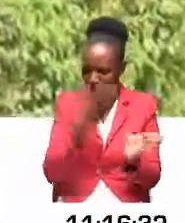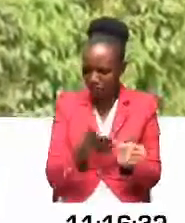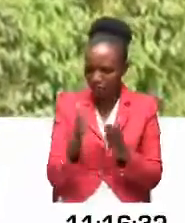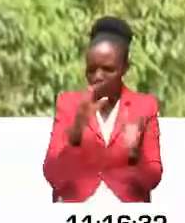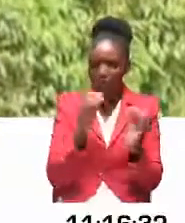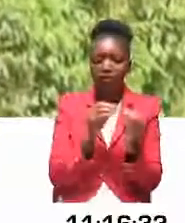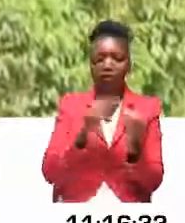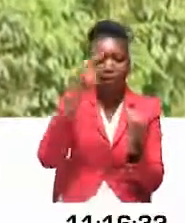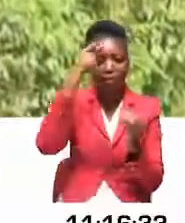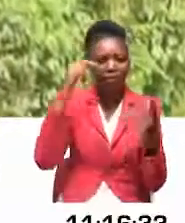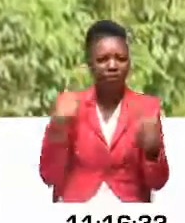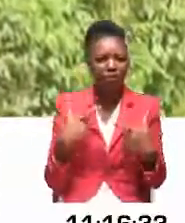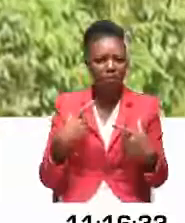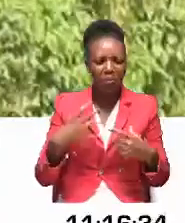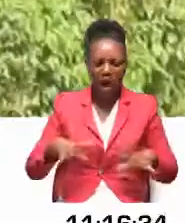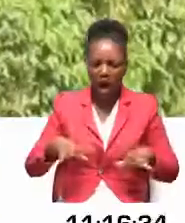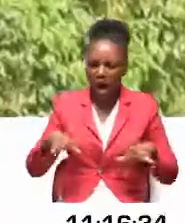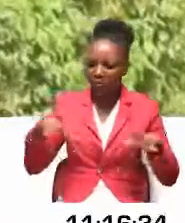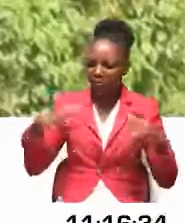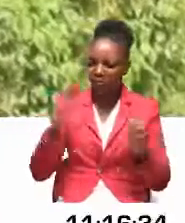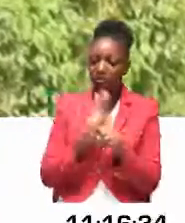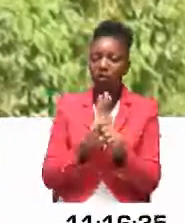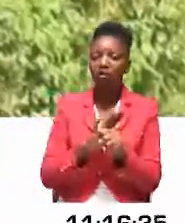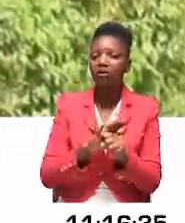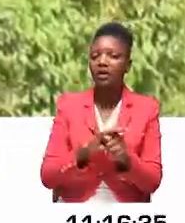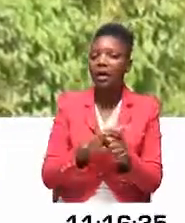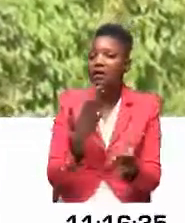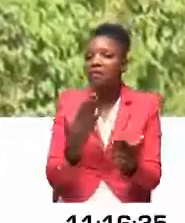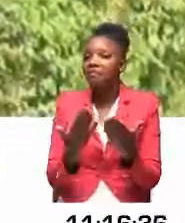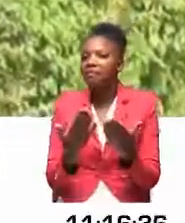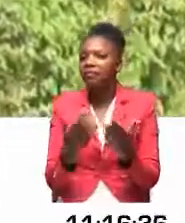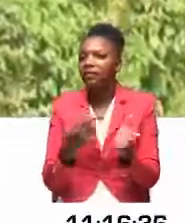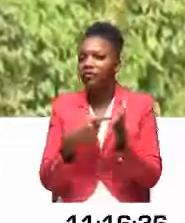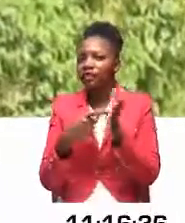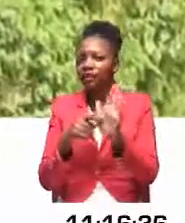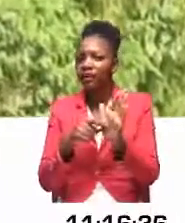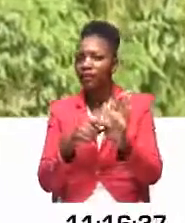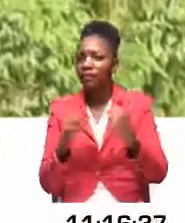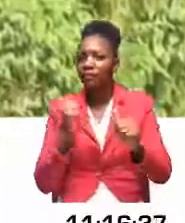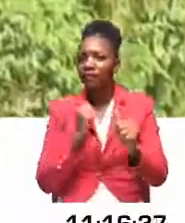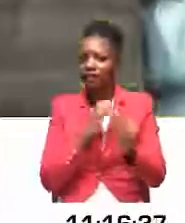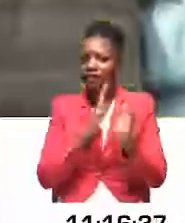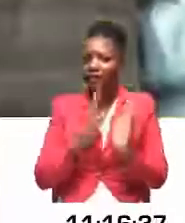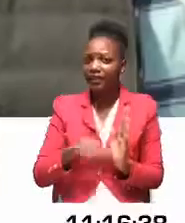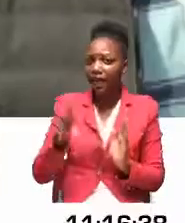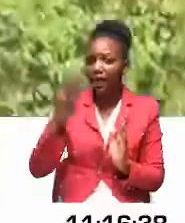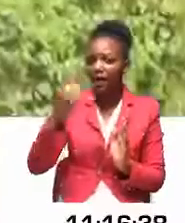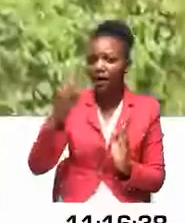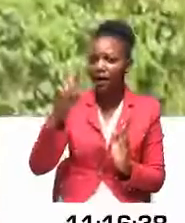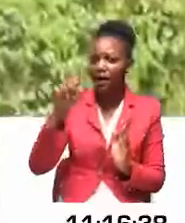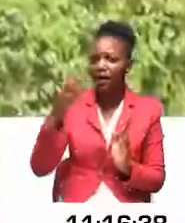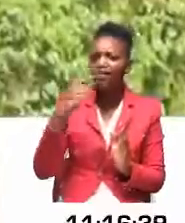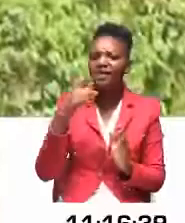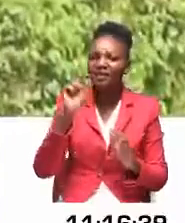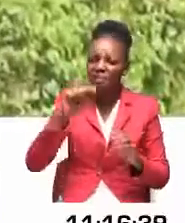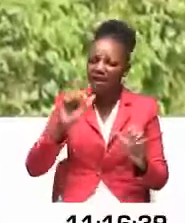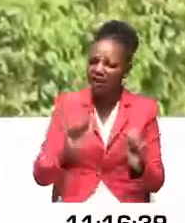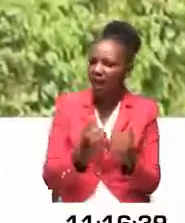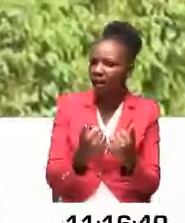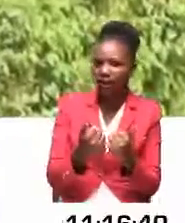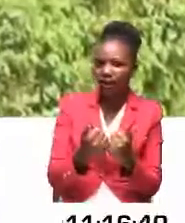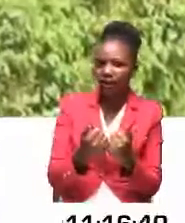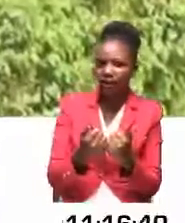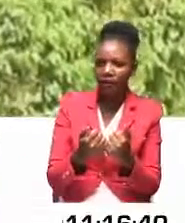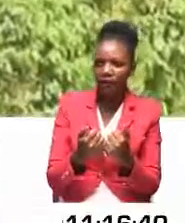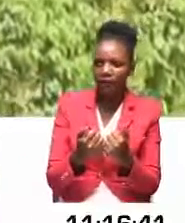wanaja kifua ukiangalia m Kama U senetor wa kakamega mal anajipiga kifua anasema lazima ifanyike Mimi ninaona ile